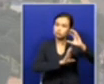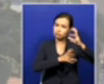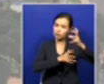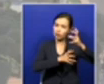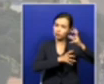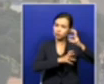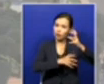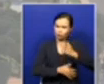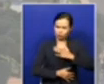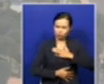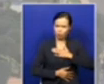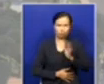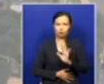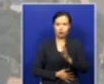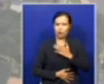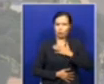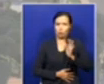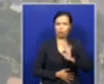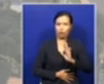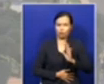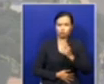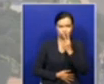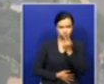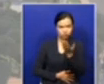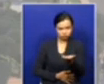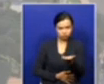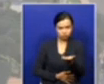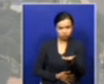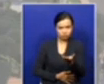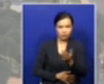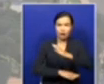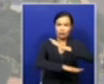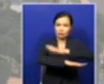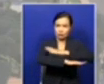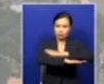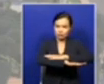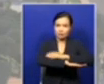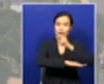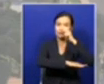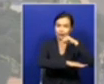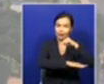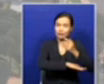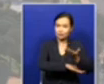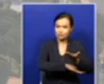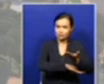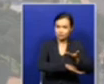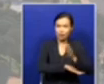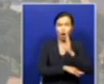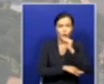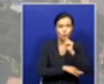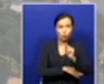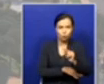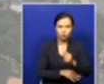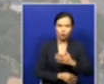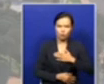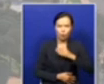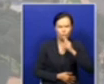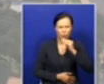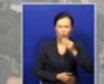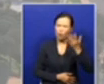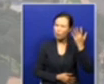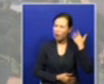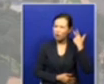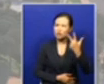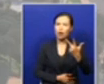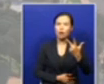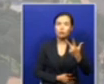ใช่ผมนะท่านประธานครับนี่ฮะหนังสือพิมพ์ไทยรัฐฉบับเช้าวันนี้เนี่ยก็พูดผมก็พูดมา 2-3 วันครับเ